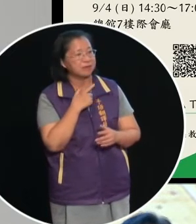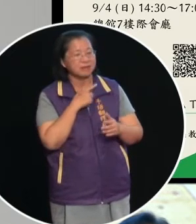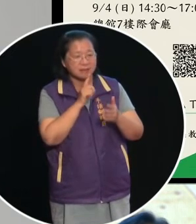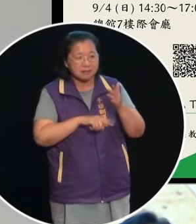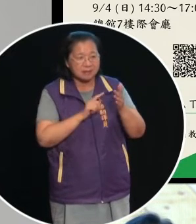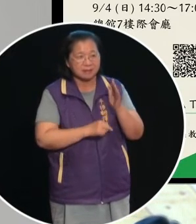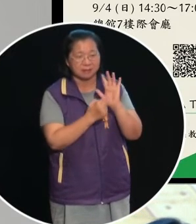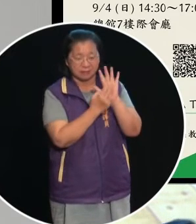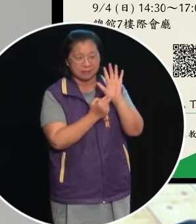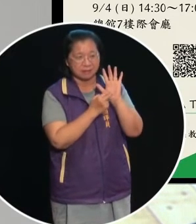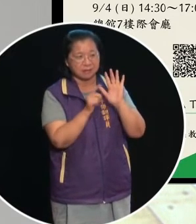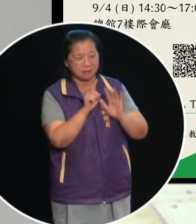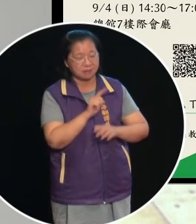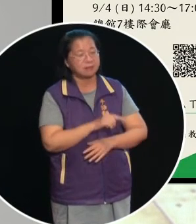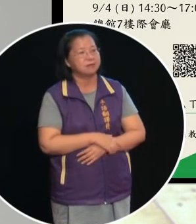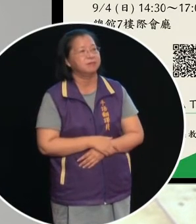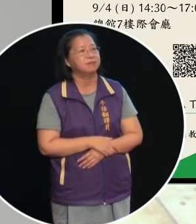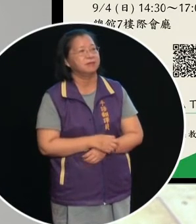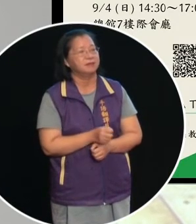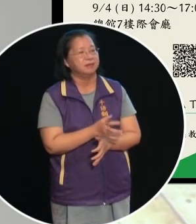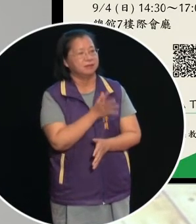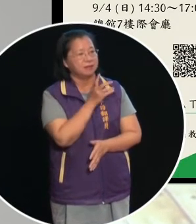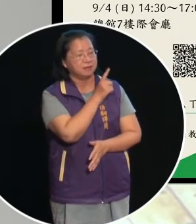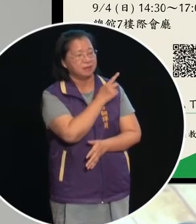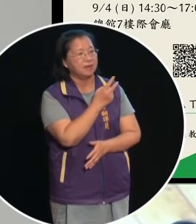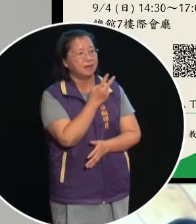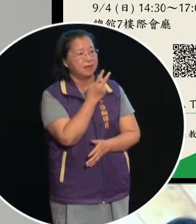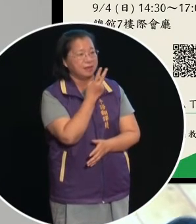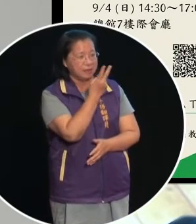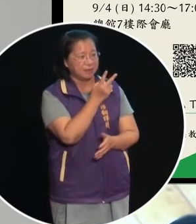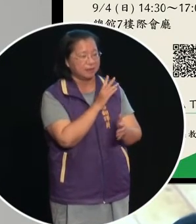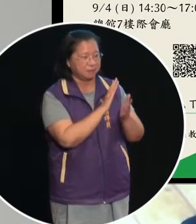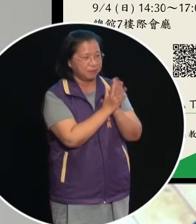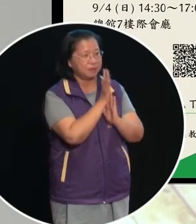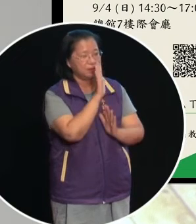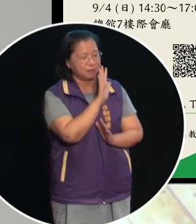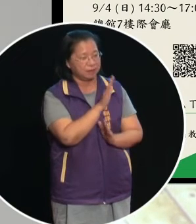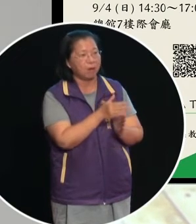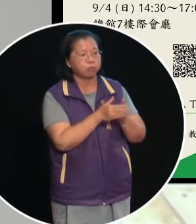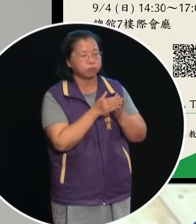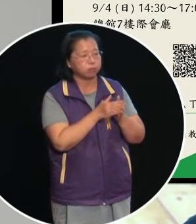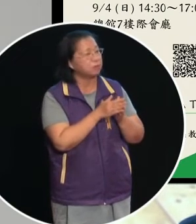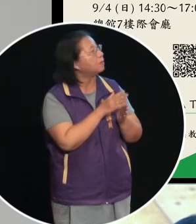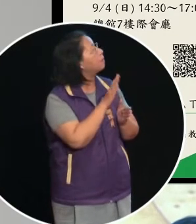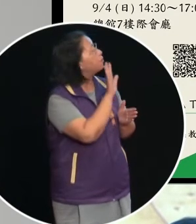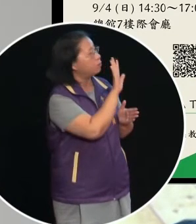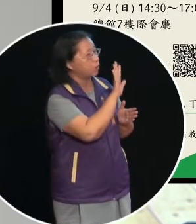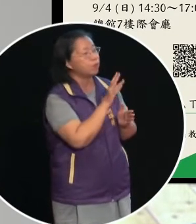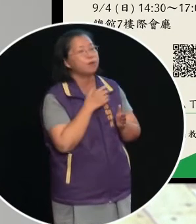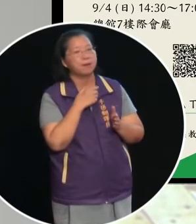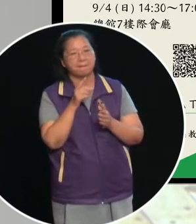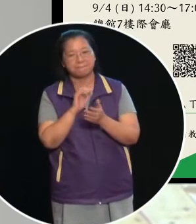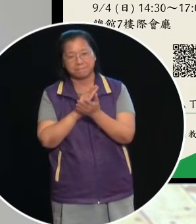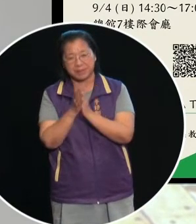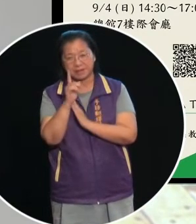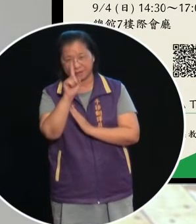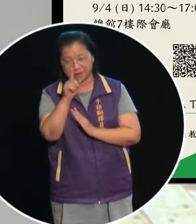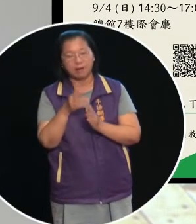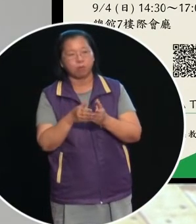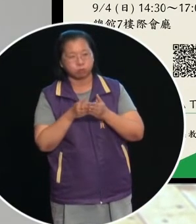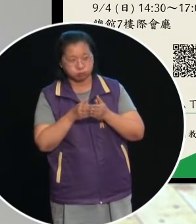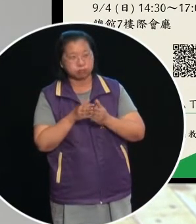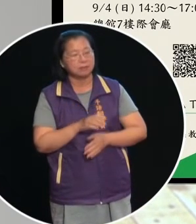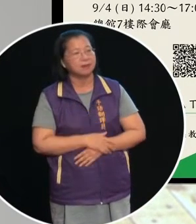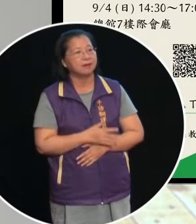就可以，一句话可以讲出来，两个不变，一个要变。那是里面是什么？刚刚跟各位介绍